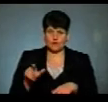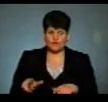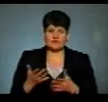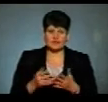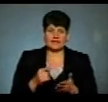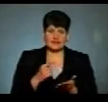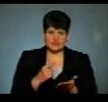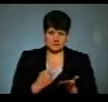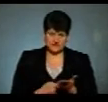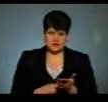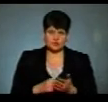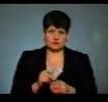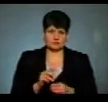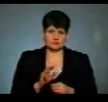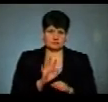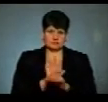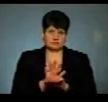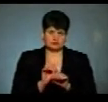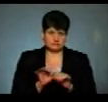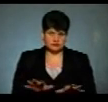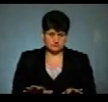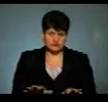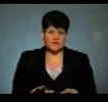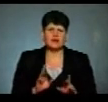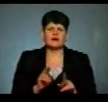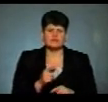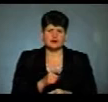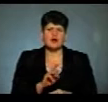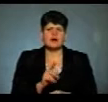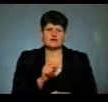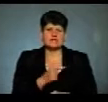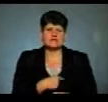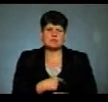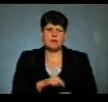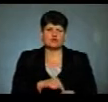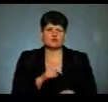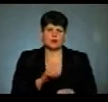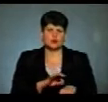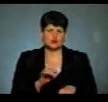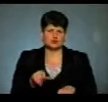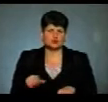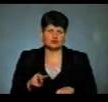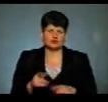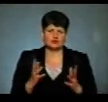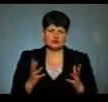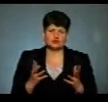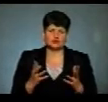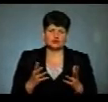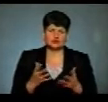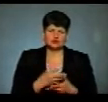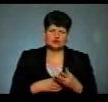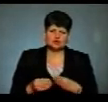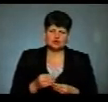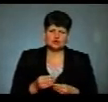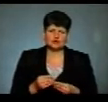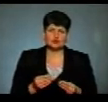підтверджено COVID-19. Як вони себе почувають? Чи це вони під апаратом штучної вентиляції легень, чи, в